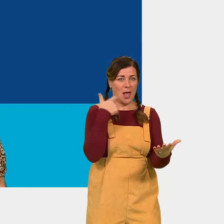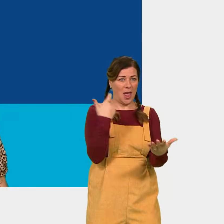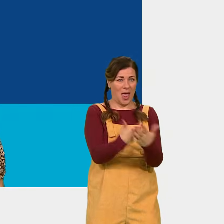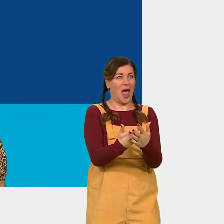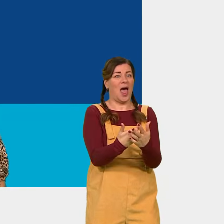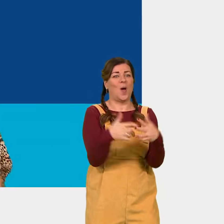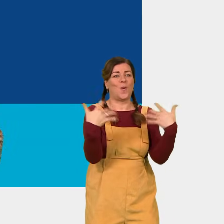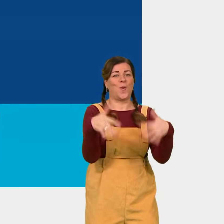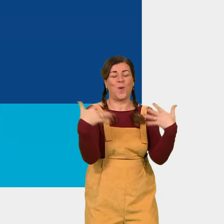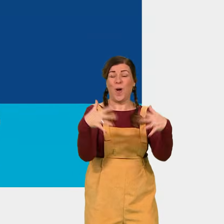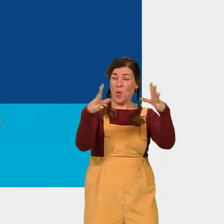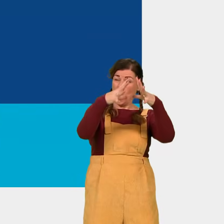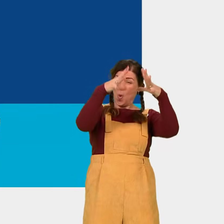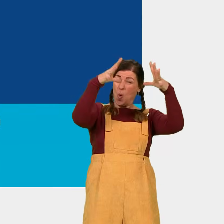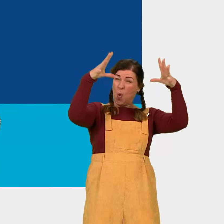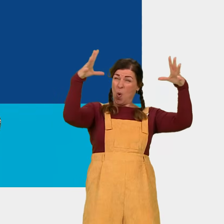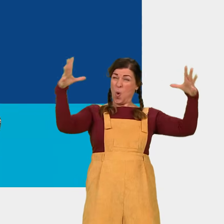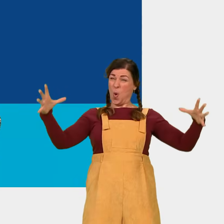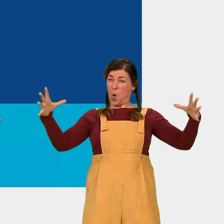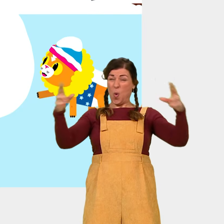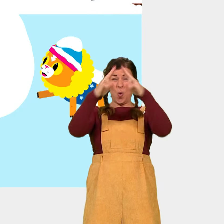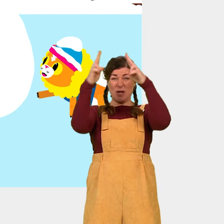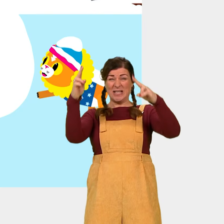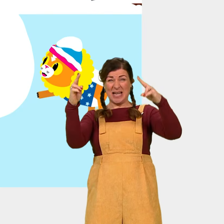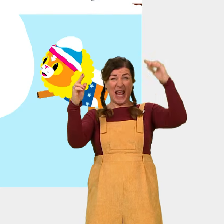bron mor uchel a'r thor tŷ erbyn hyn.